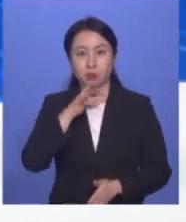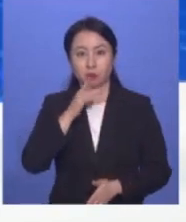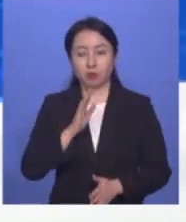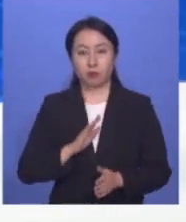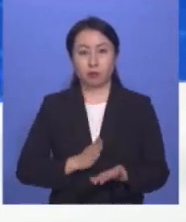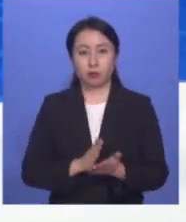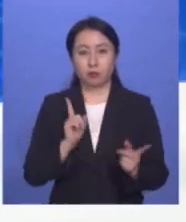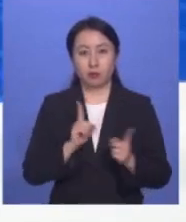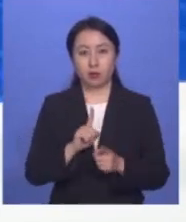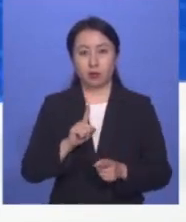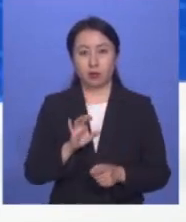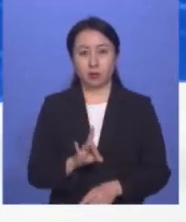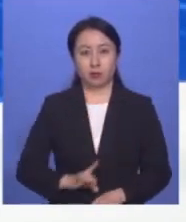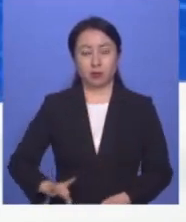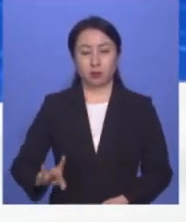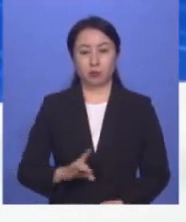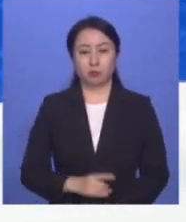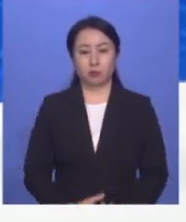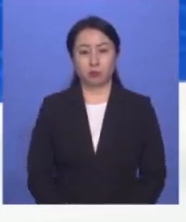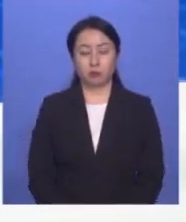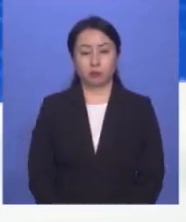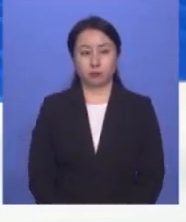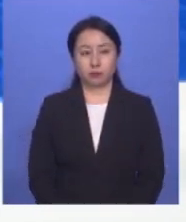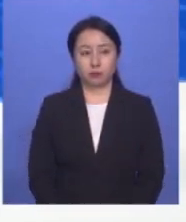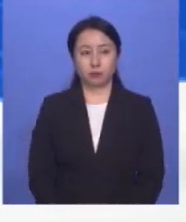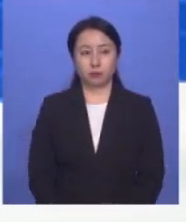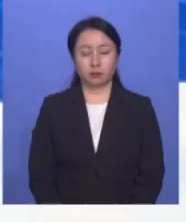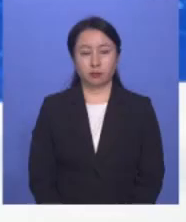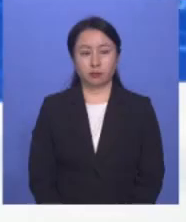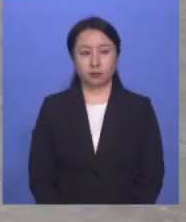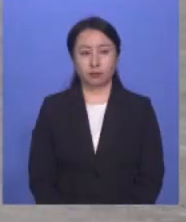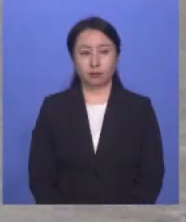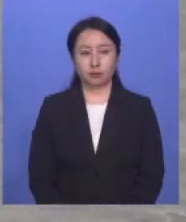центре внимания и в ходе визита в Акаинский район. Подробности смотрим далее.